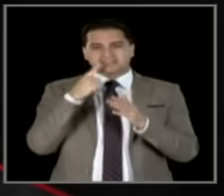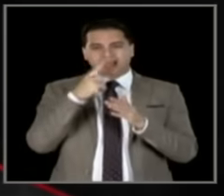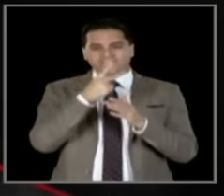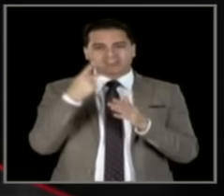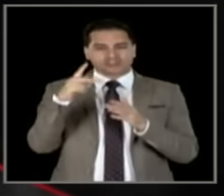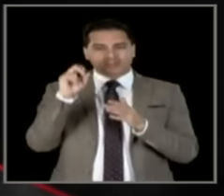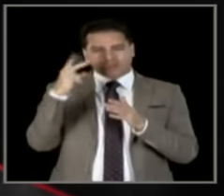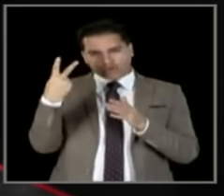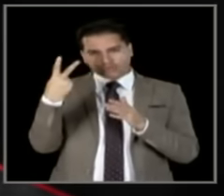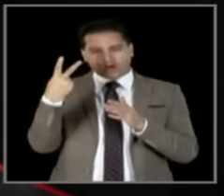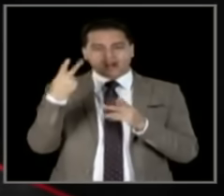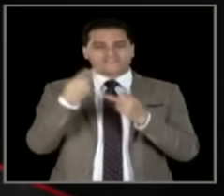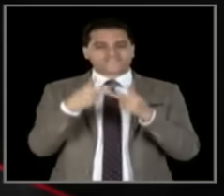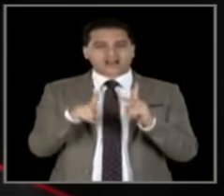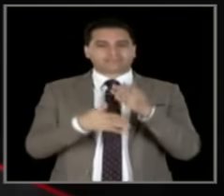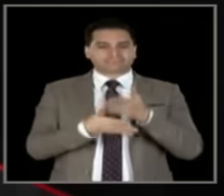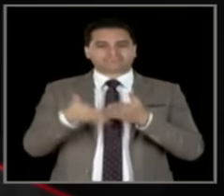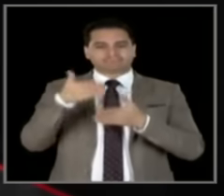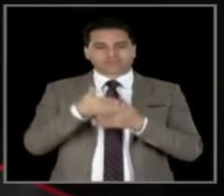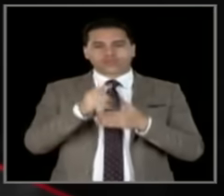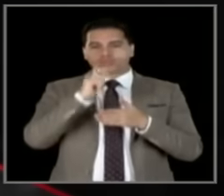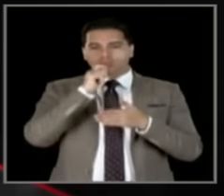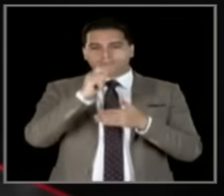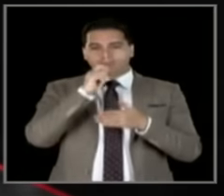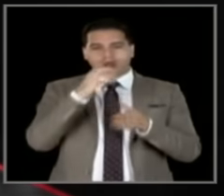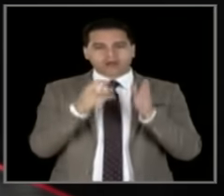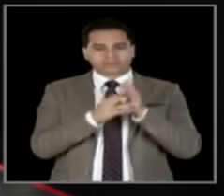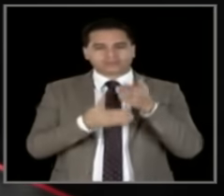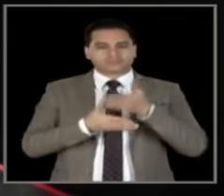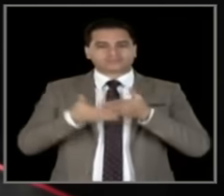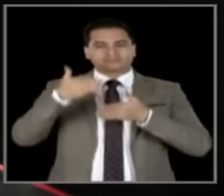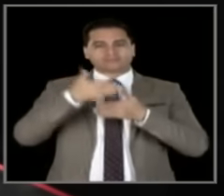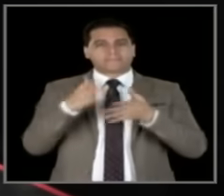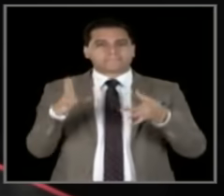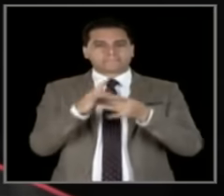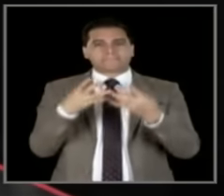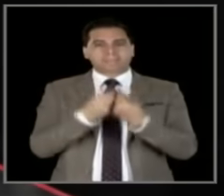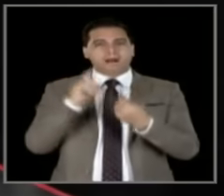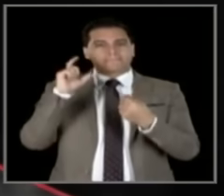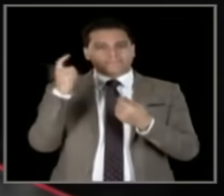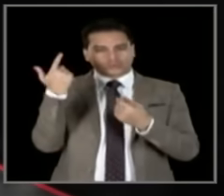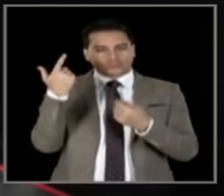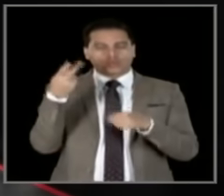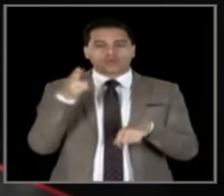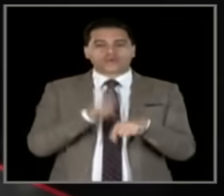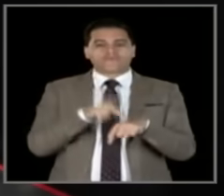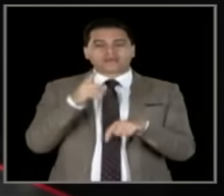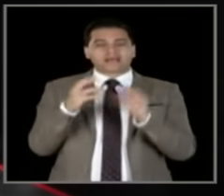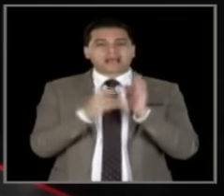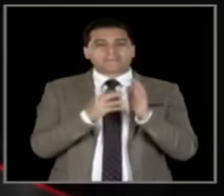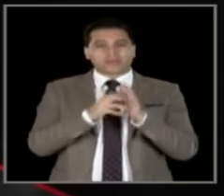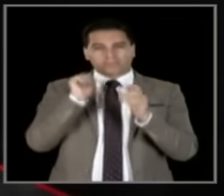لسنة 2012 بإنشاء جامعة دمياط ومقرها مدينة دمياط الجديدة. تضم جامعة